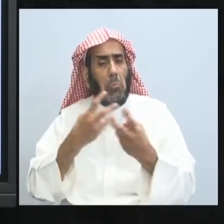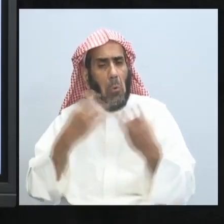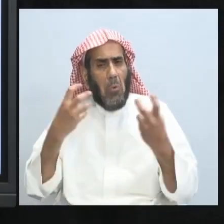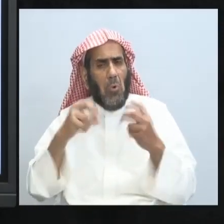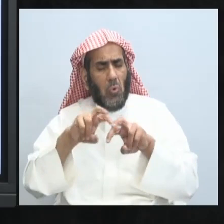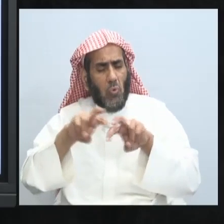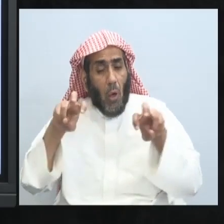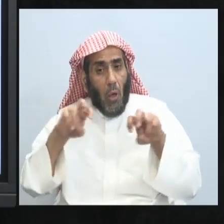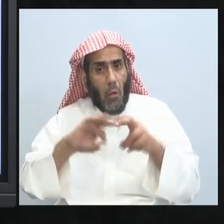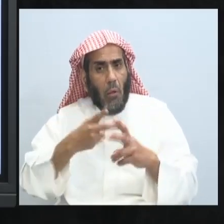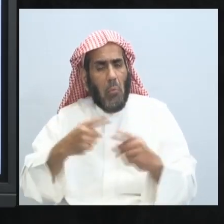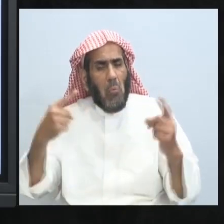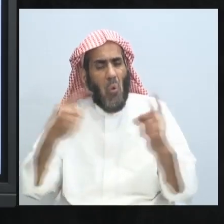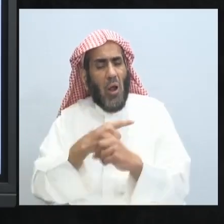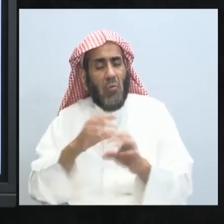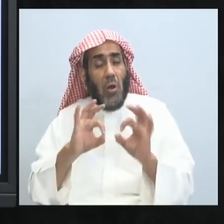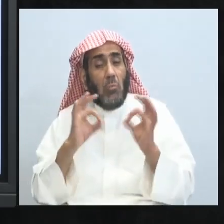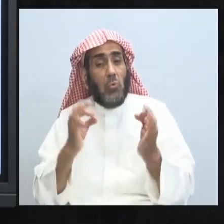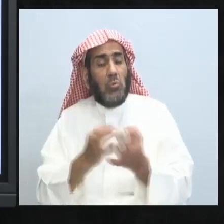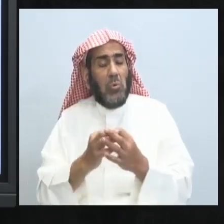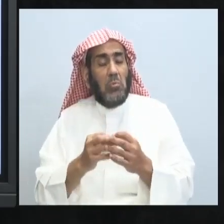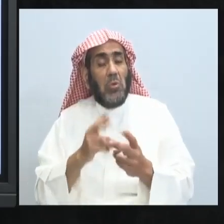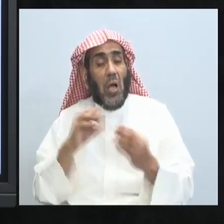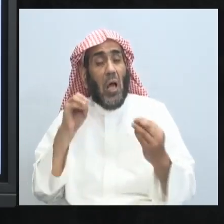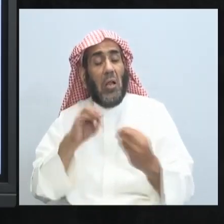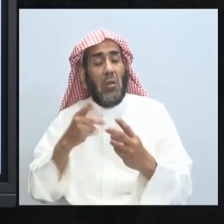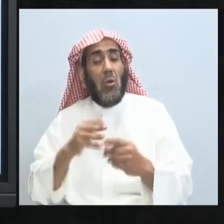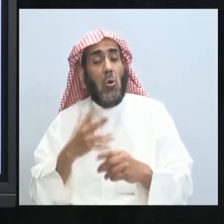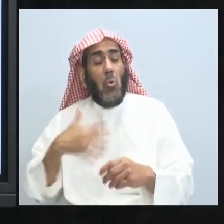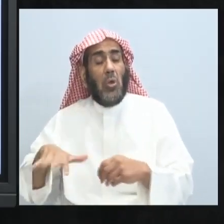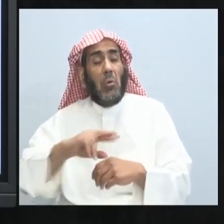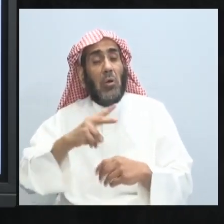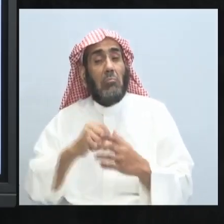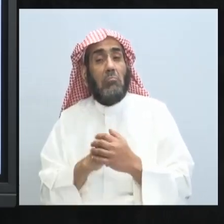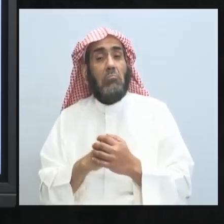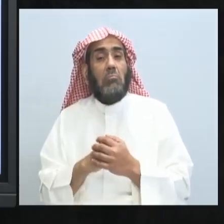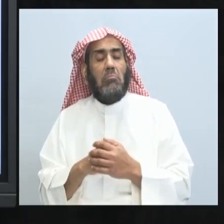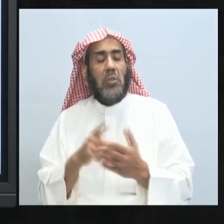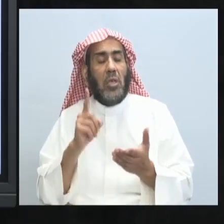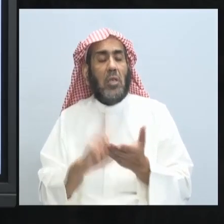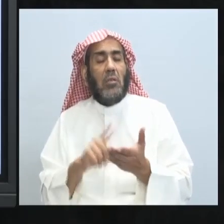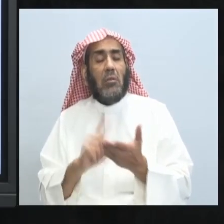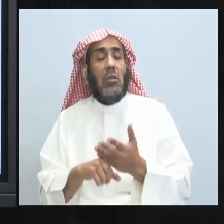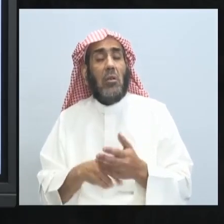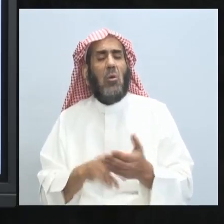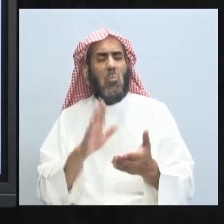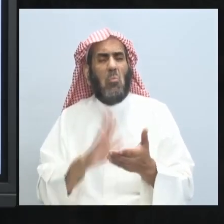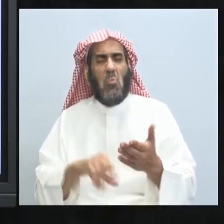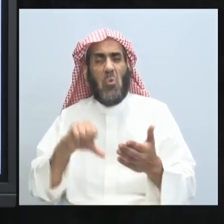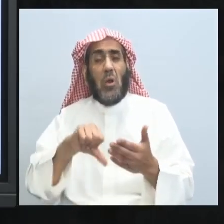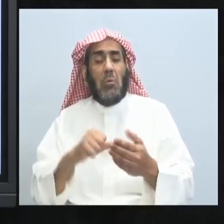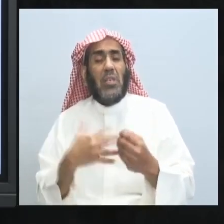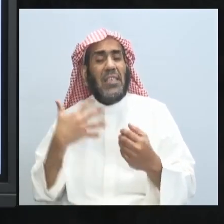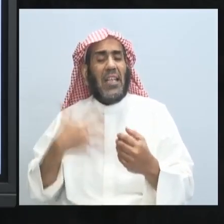هنالك امور مخالفه لمجتمعهم لتقاليد لوطنهم او غيره بالتاكيد قد تكون مضره وبالتالي